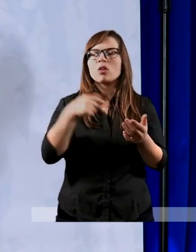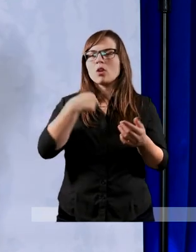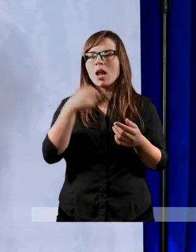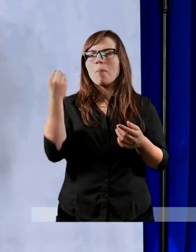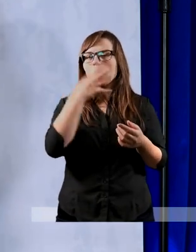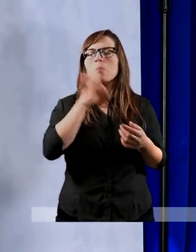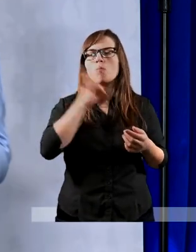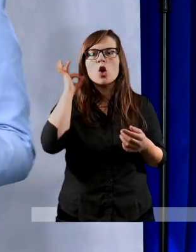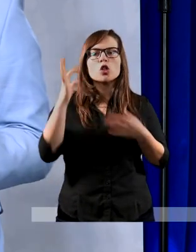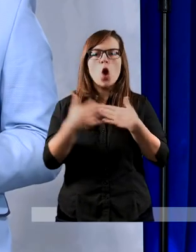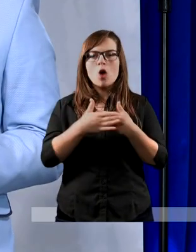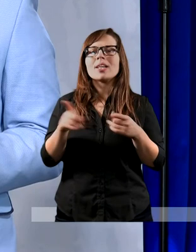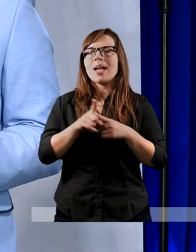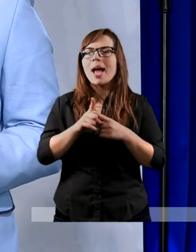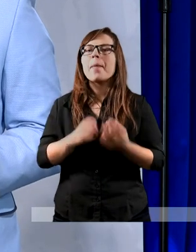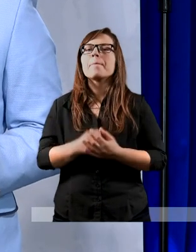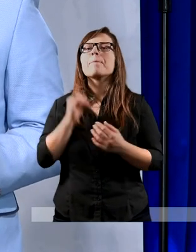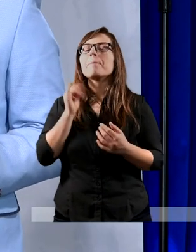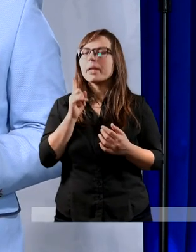zarezerwowała mi obiad oraz mojej żonie.